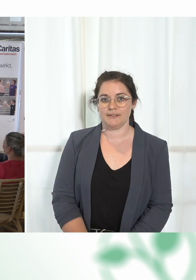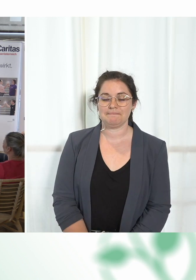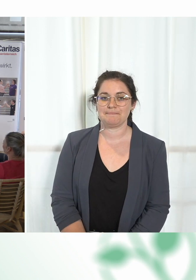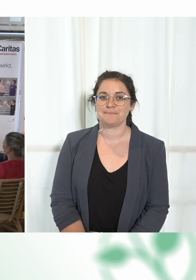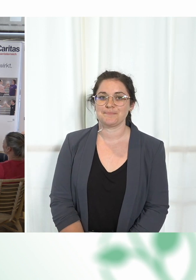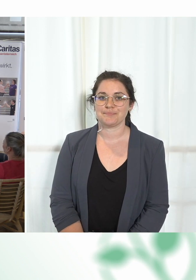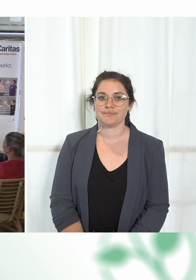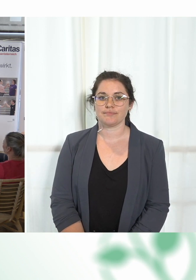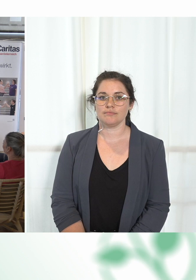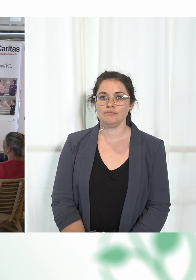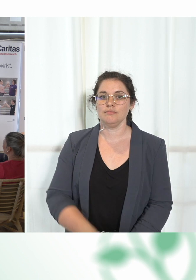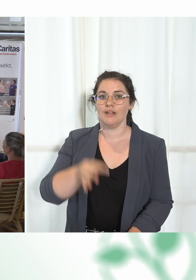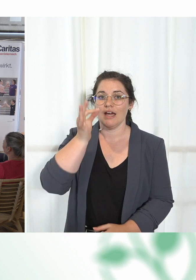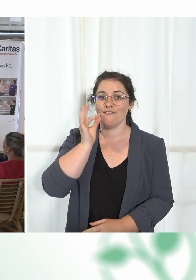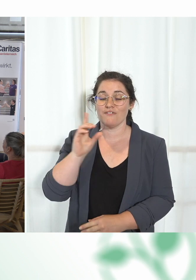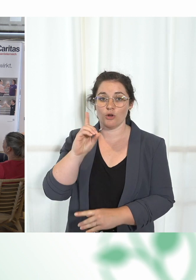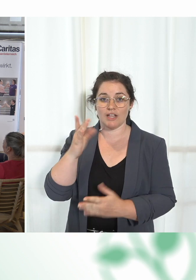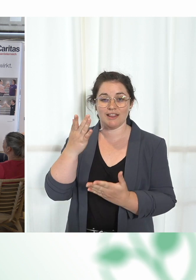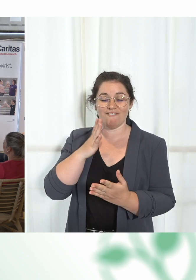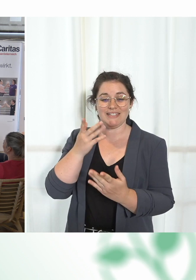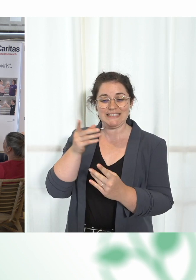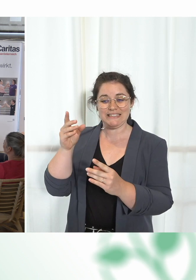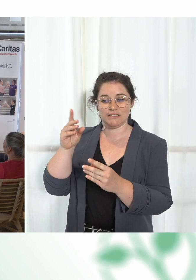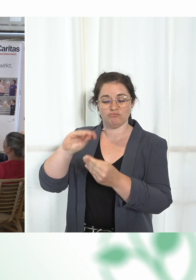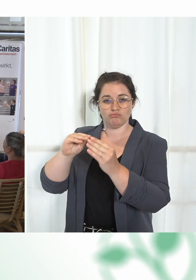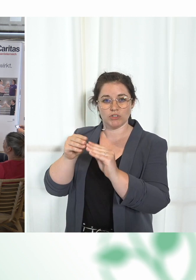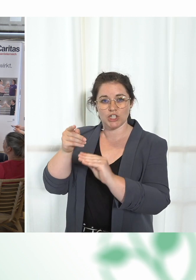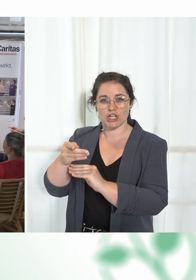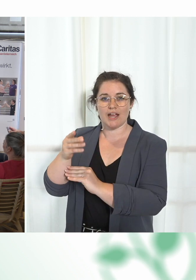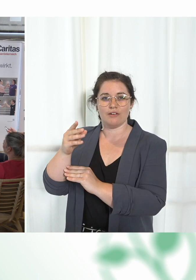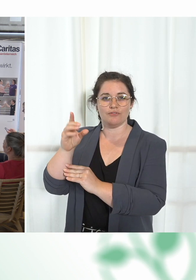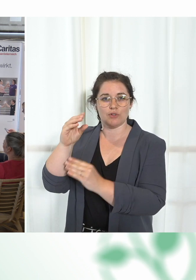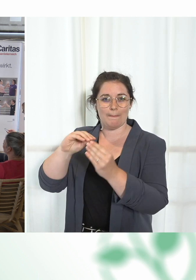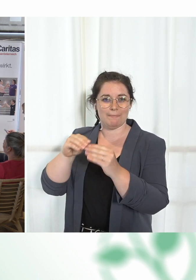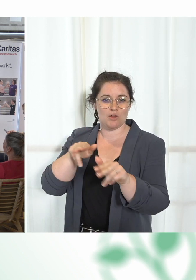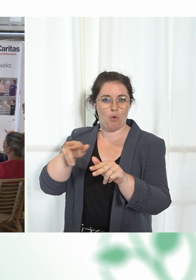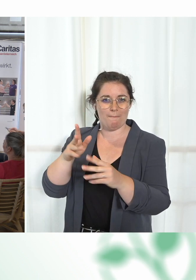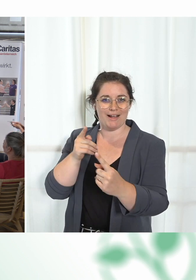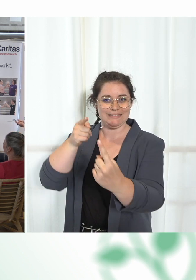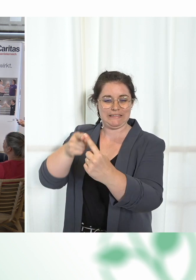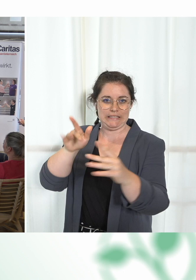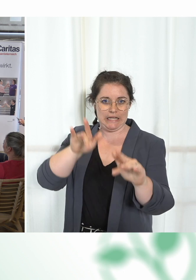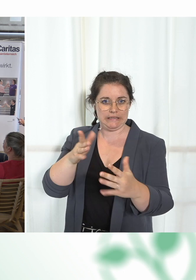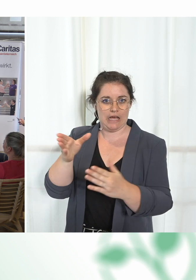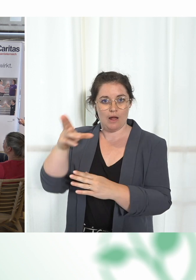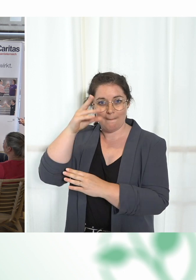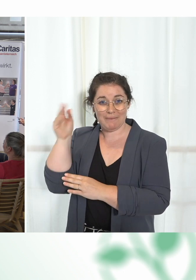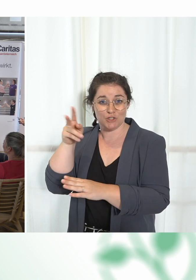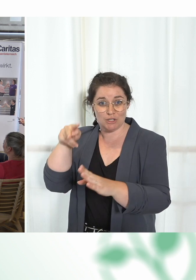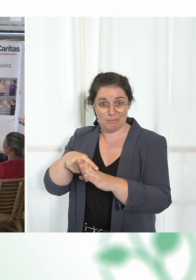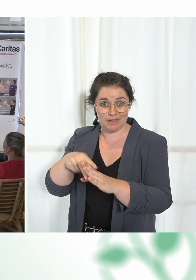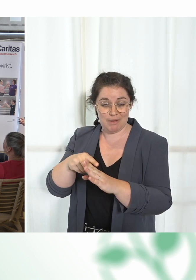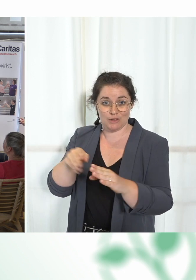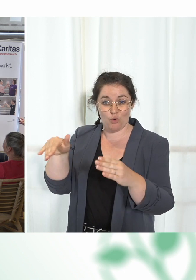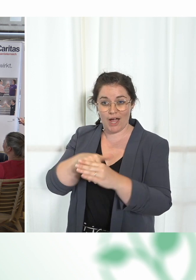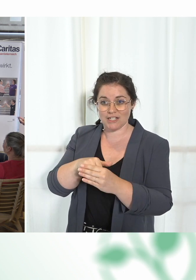geben. Frau Danner, welche Ziele hat denn Dens Biomarkt, wenn man Menschen mit Behinderung anstellt? Wir haben gehört, das sind keine Sozialprojekte, also nehme ich mal an, dass